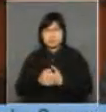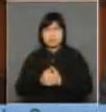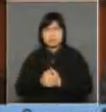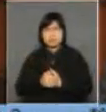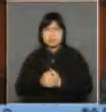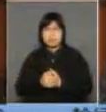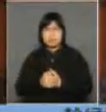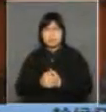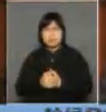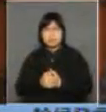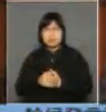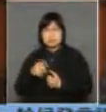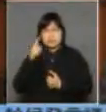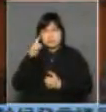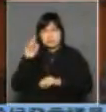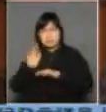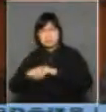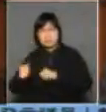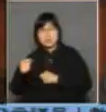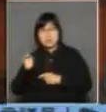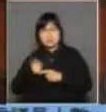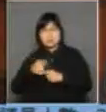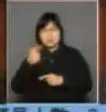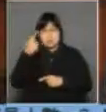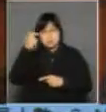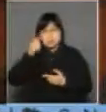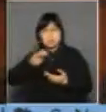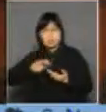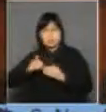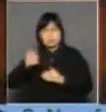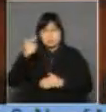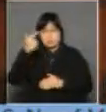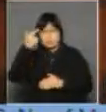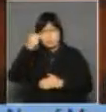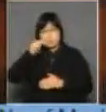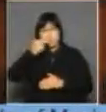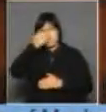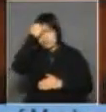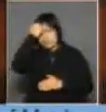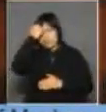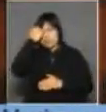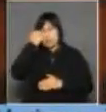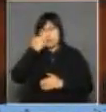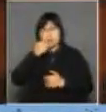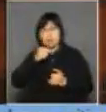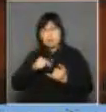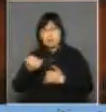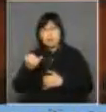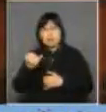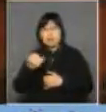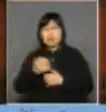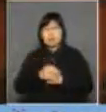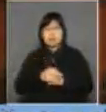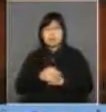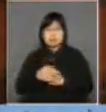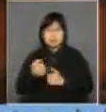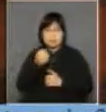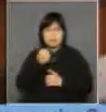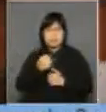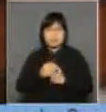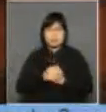这叫以为高招，实在是聪明反被聪明误。局长、主